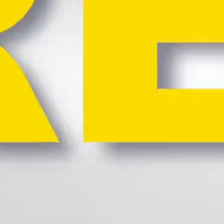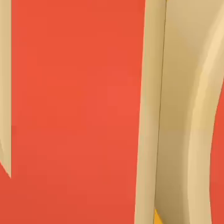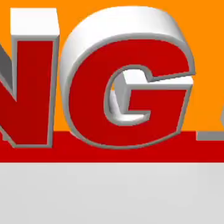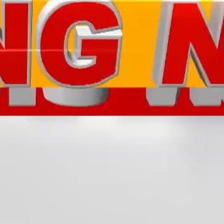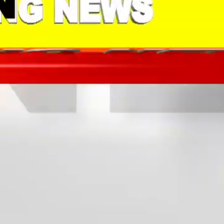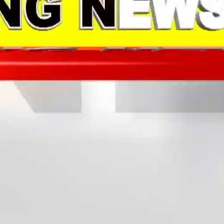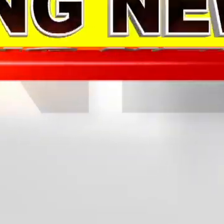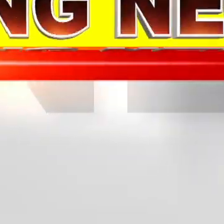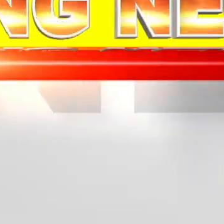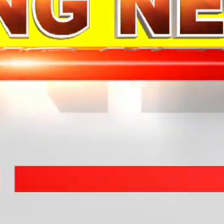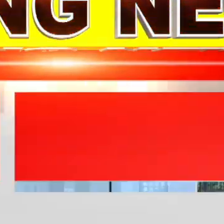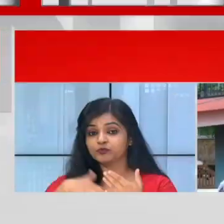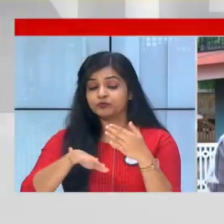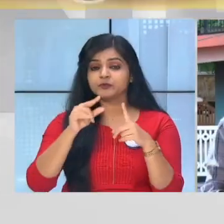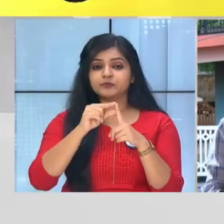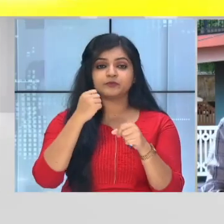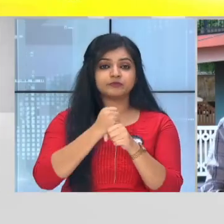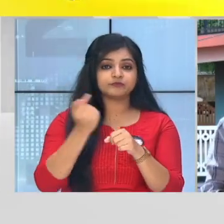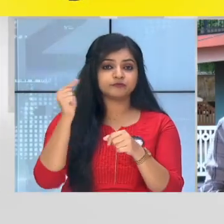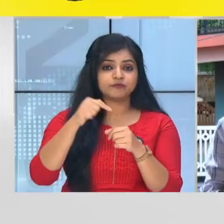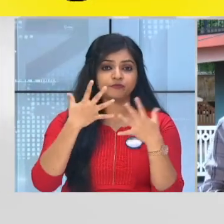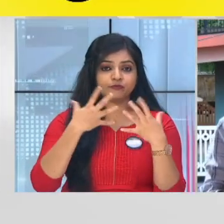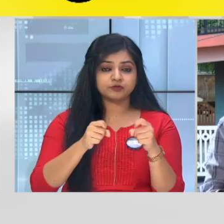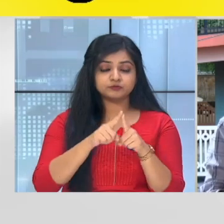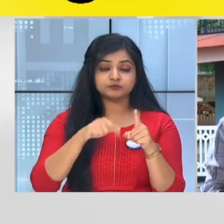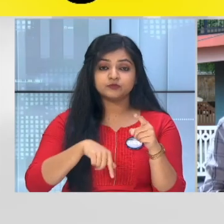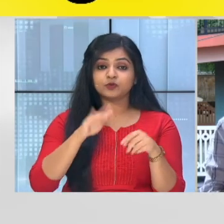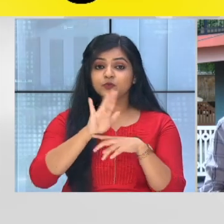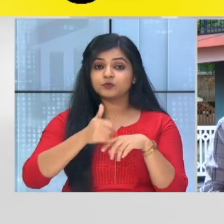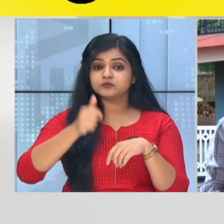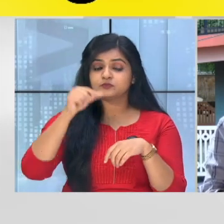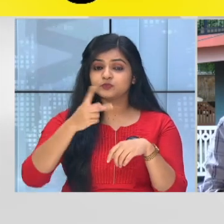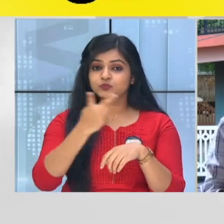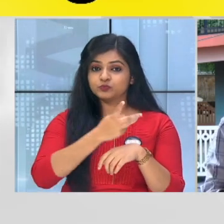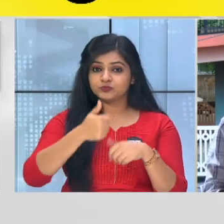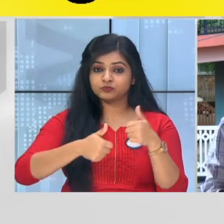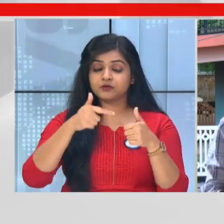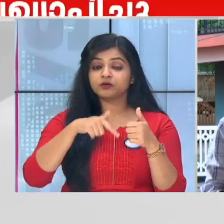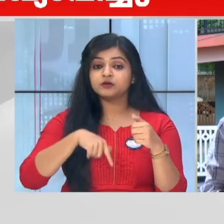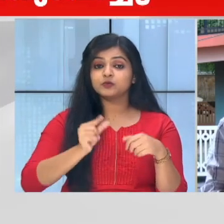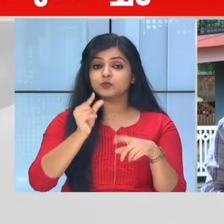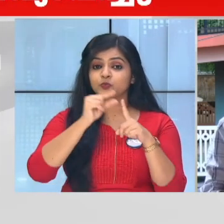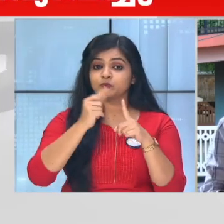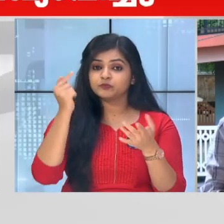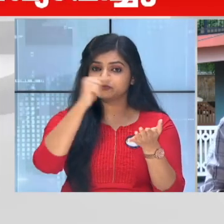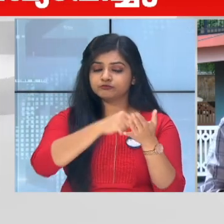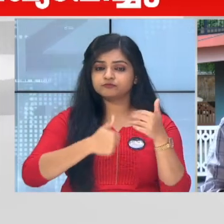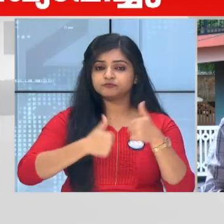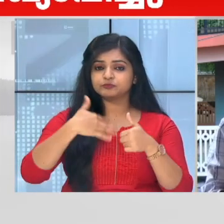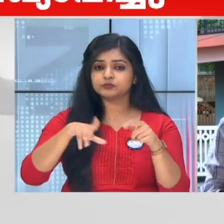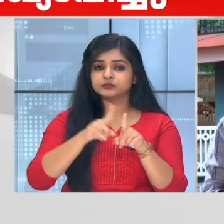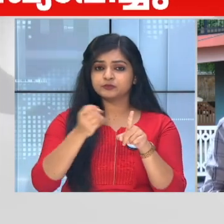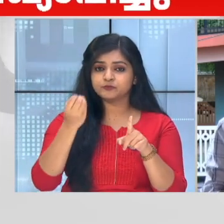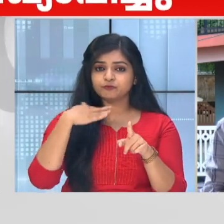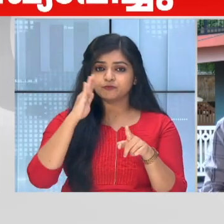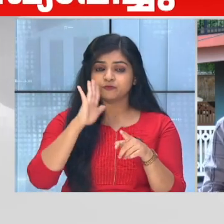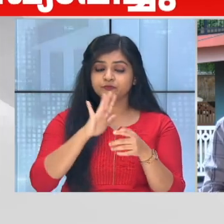തുടരുന്നത്. ഇന്ന് കോൺഗ്രസ് അധ്യക്ഷൻ, അതായത് PCC അധ്യക്ഷൻ വ്യക്തമാക്കിയതും ഇരു നേതാക്കൾ ഉത്തർപ്രദേശിലേക്ക് എത്തും എന്നുള്ളൊരു പ്രതീക്ഷ തന്നെയാണ്. അതുകൊണ്ട് തന്നെ വൈകാതെ ഈ